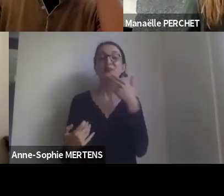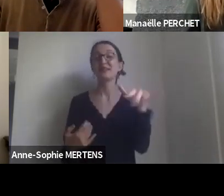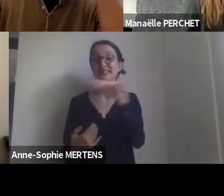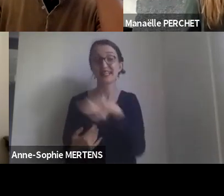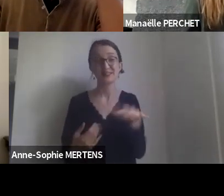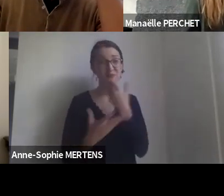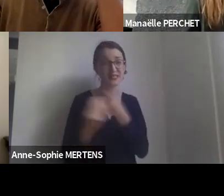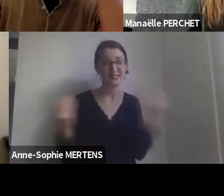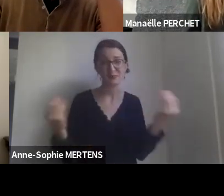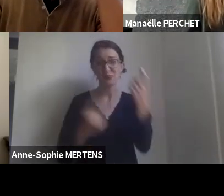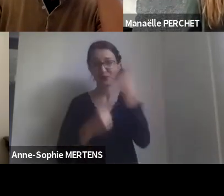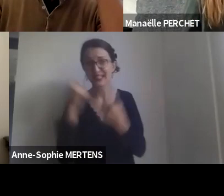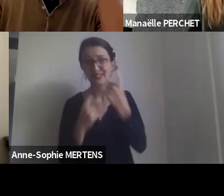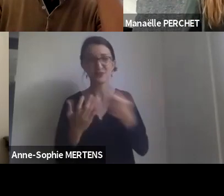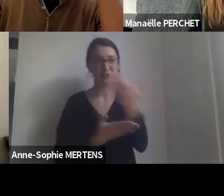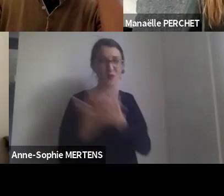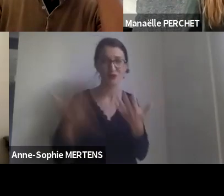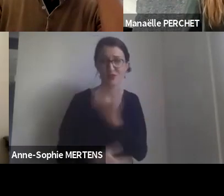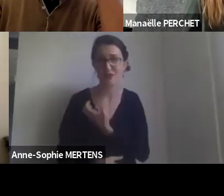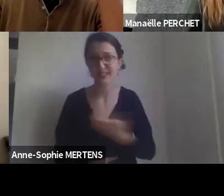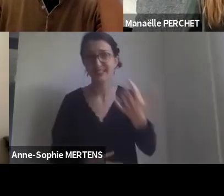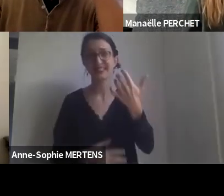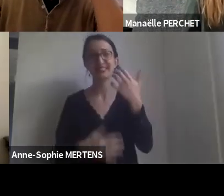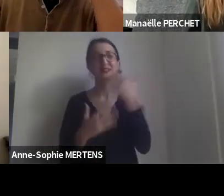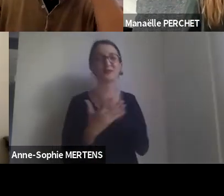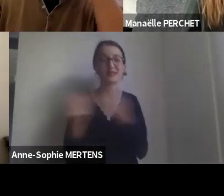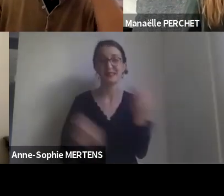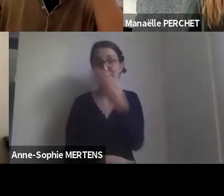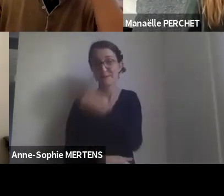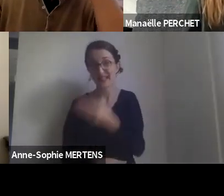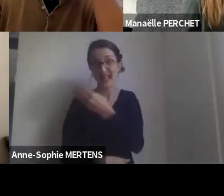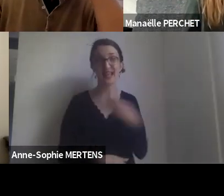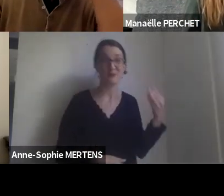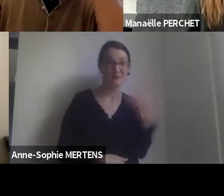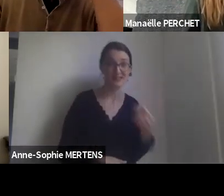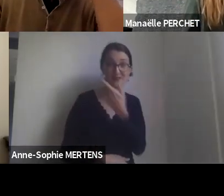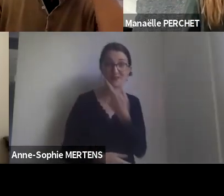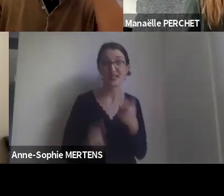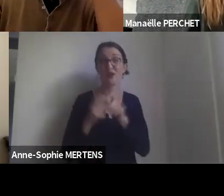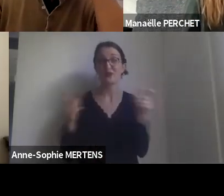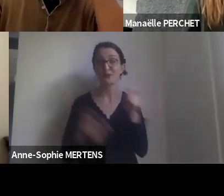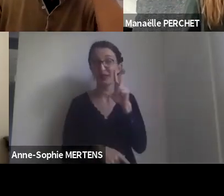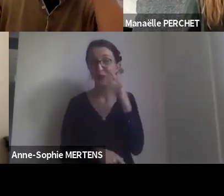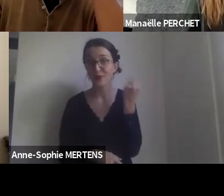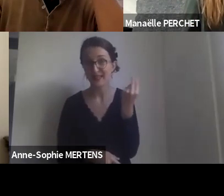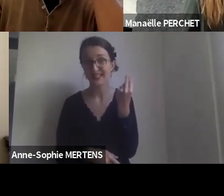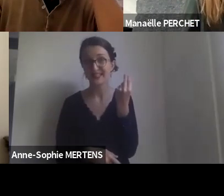questions et ces échanges très riches. Merci bien entendu à Manaël et Mathieu de Womanity et donc à Womanity